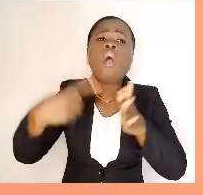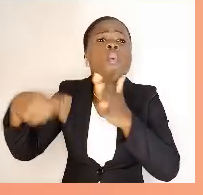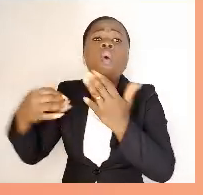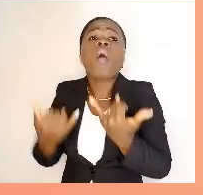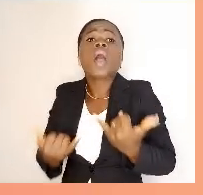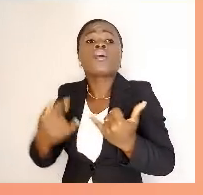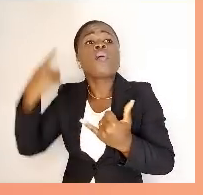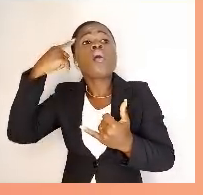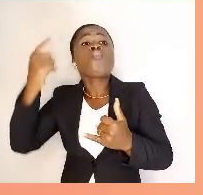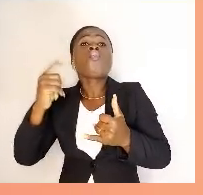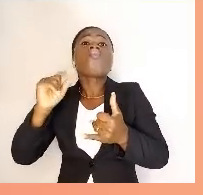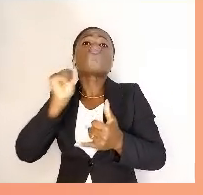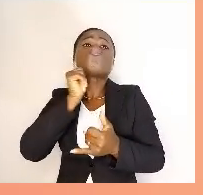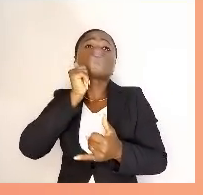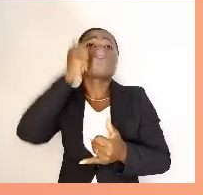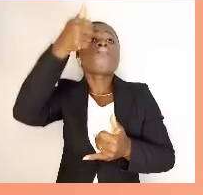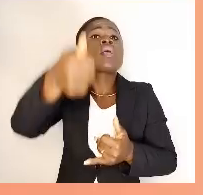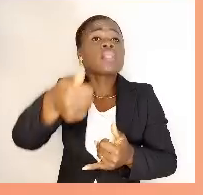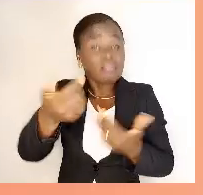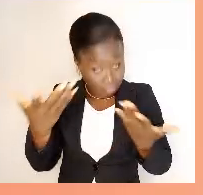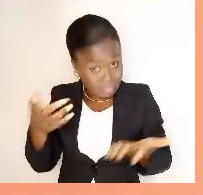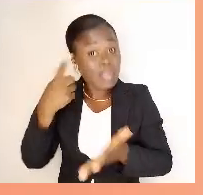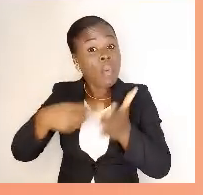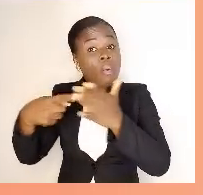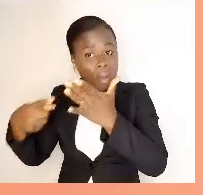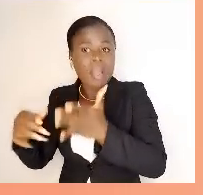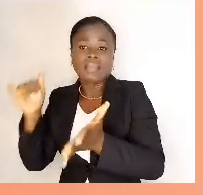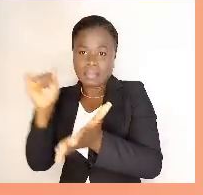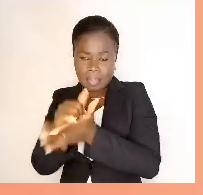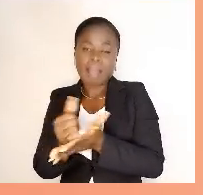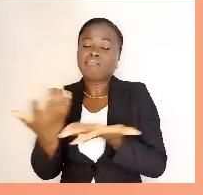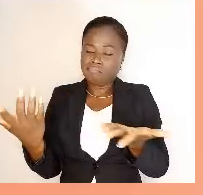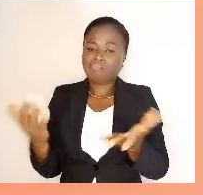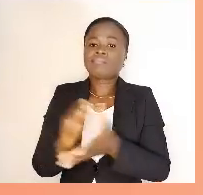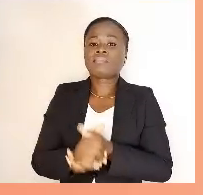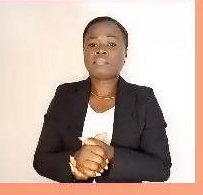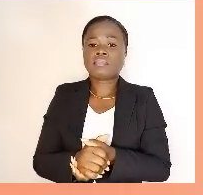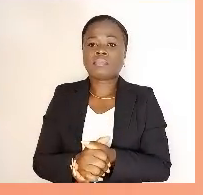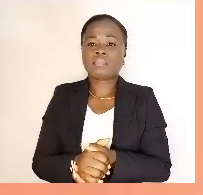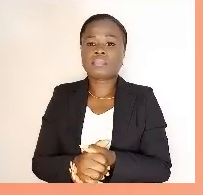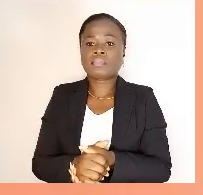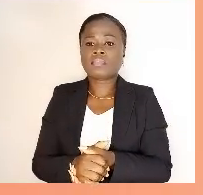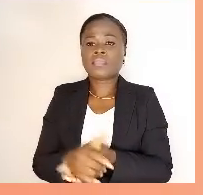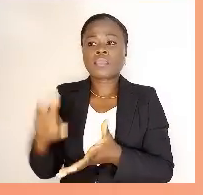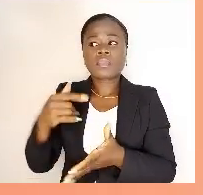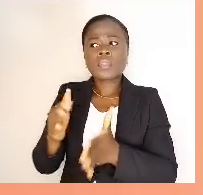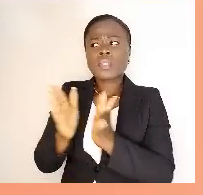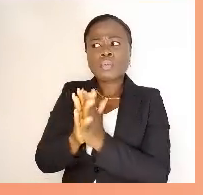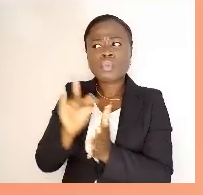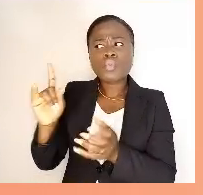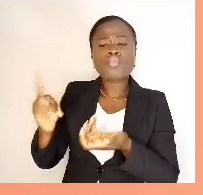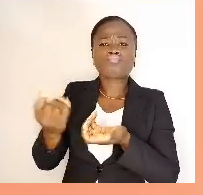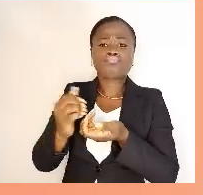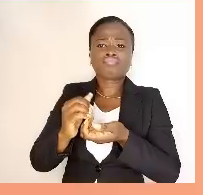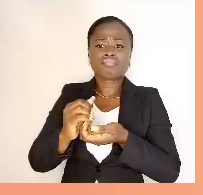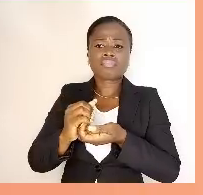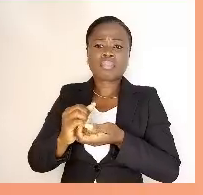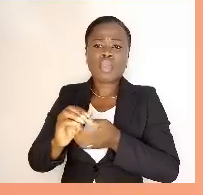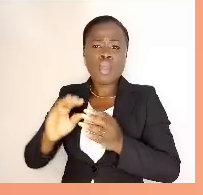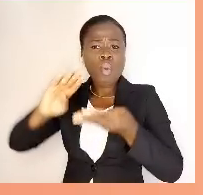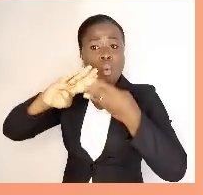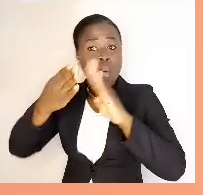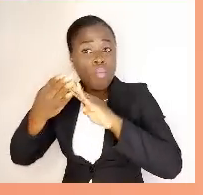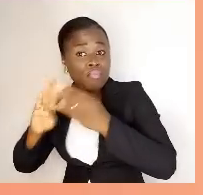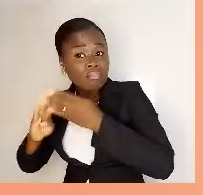aujourd'hui, nous les contemporains. Je veux évoquer nos responsabilités en tant que communauté